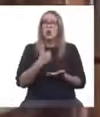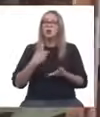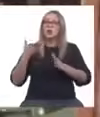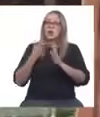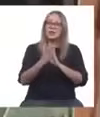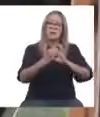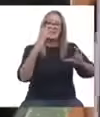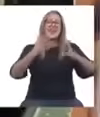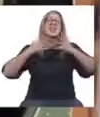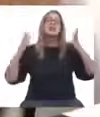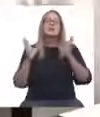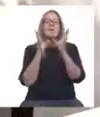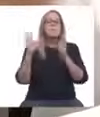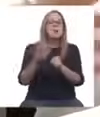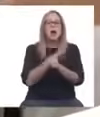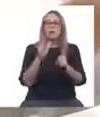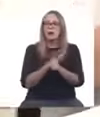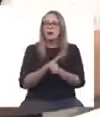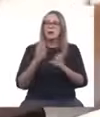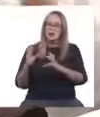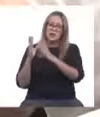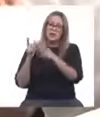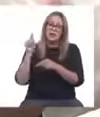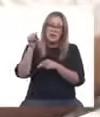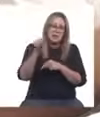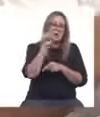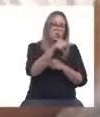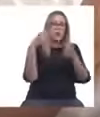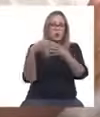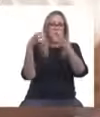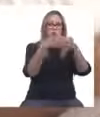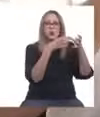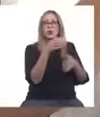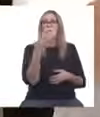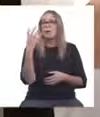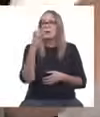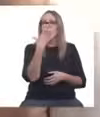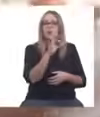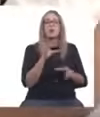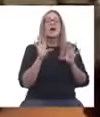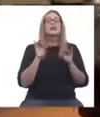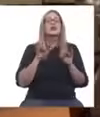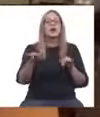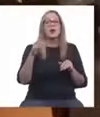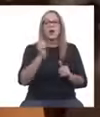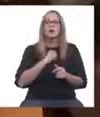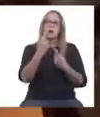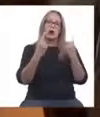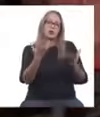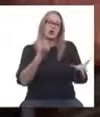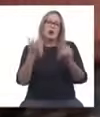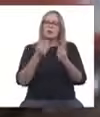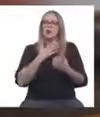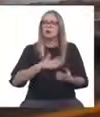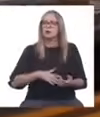מלאה, מלאה. נסענו בין גדוד לגדוד, מדברת לך על 40-50 גדודים, עשרות אלפי חיילים. כל אחד לקח מה שהוא רוצה. סופר נייד?